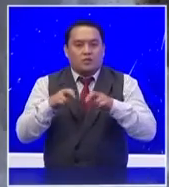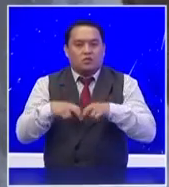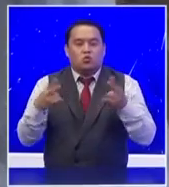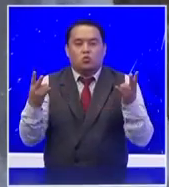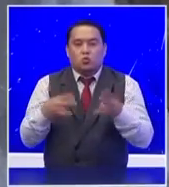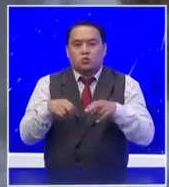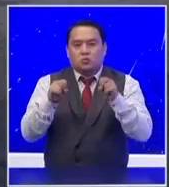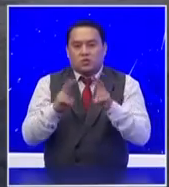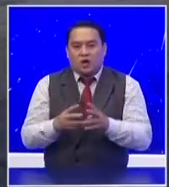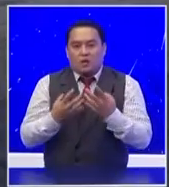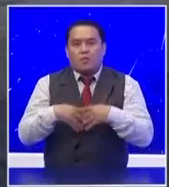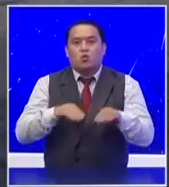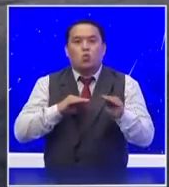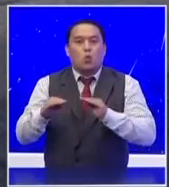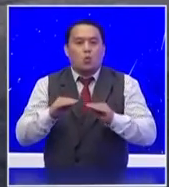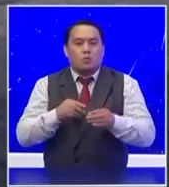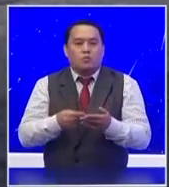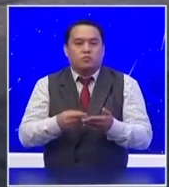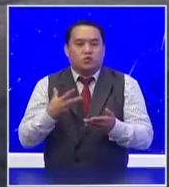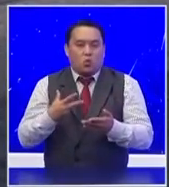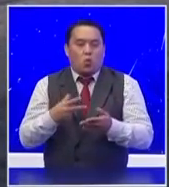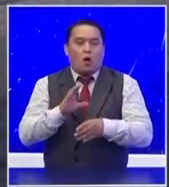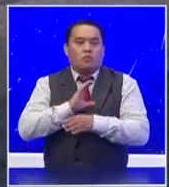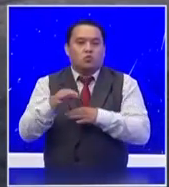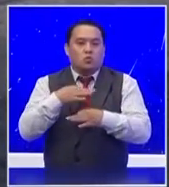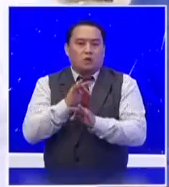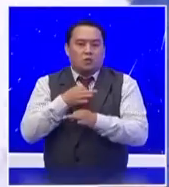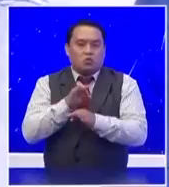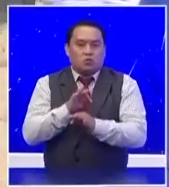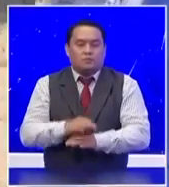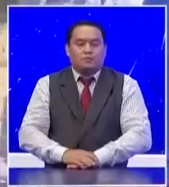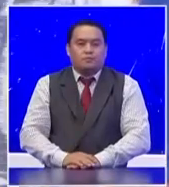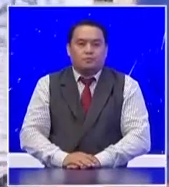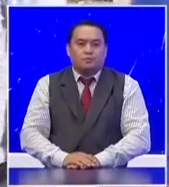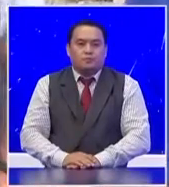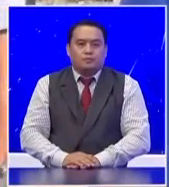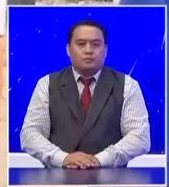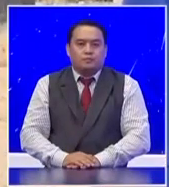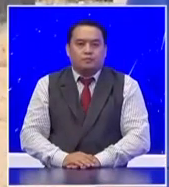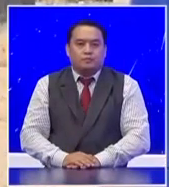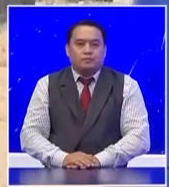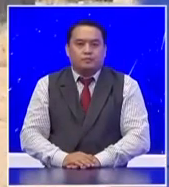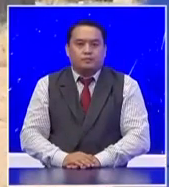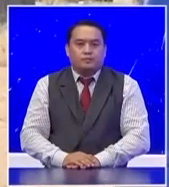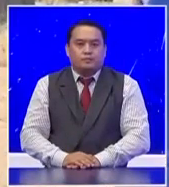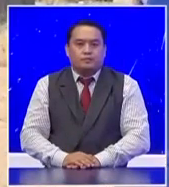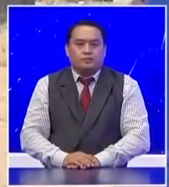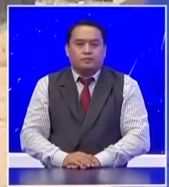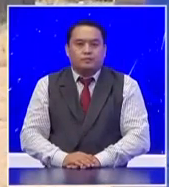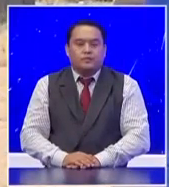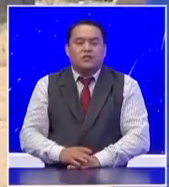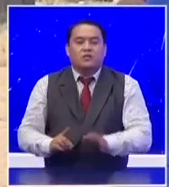необходимо специальное оборудование. Все пробы отправлены в лабораторию. Изначально по договору у нас здесь